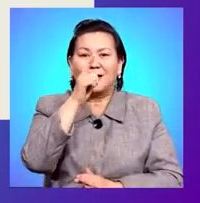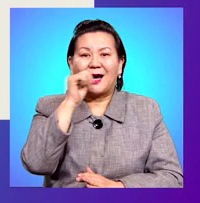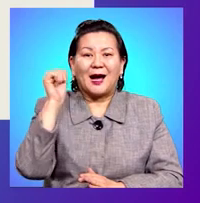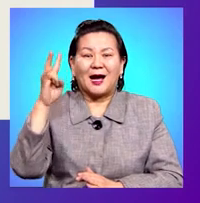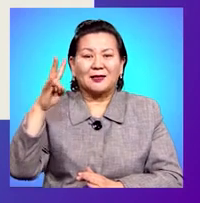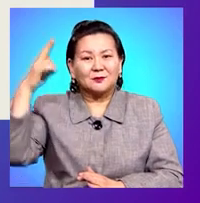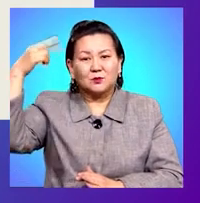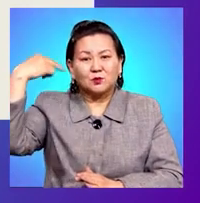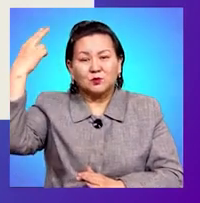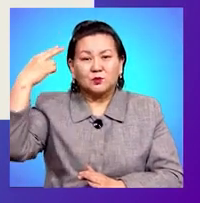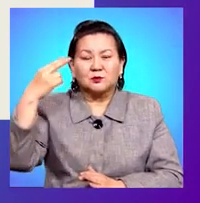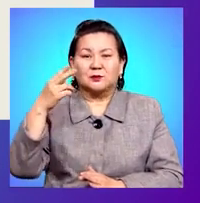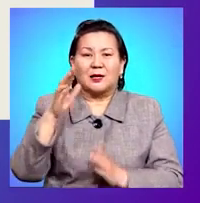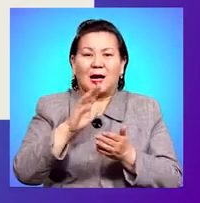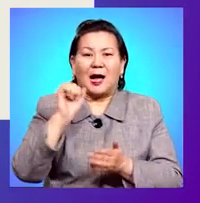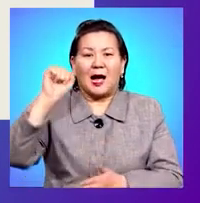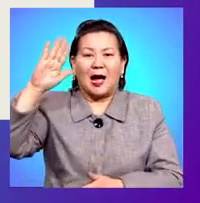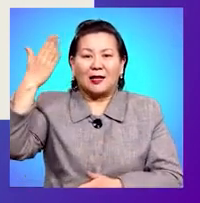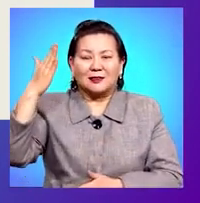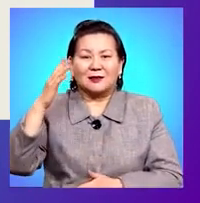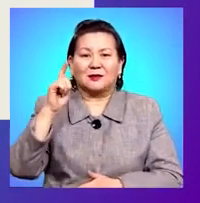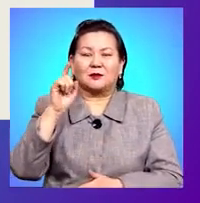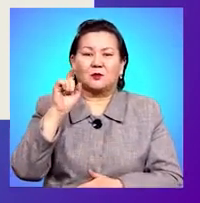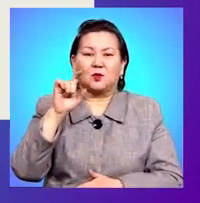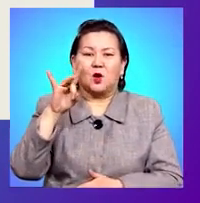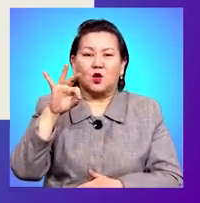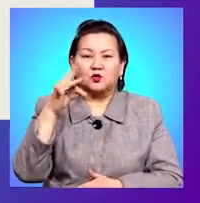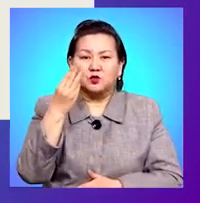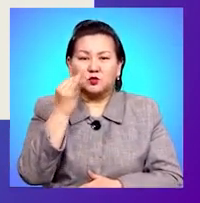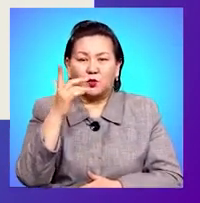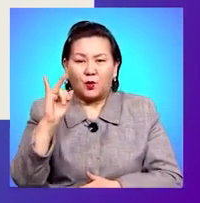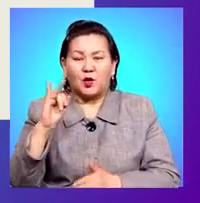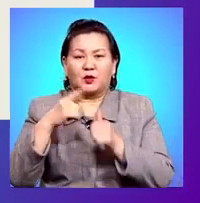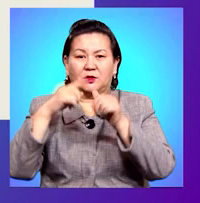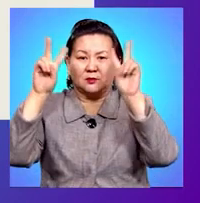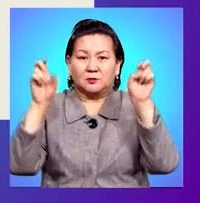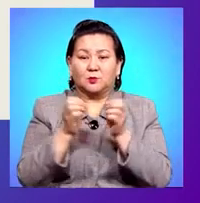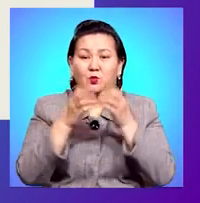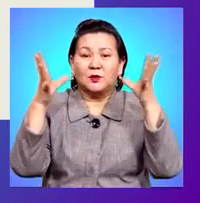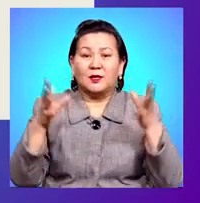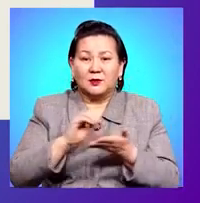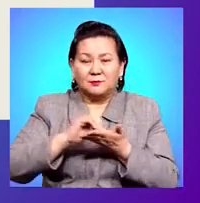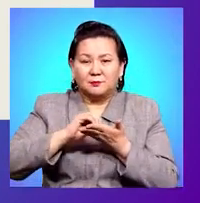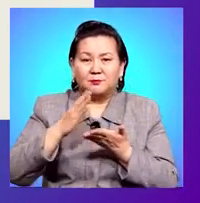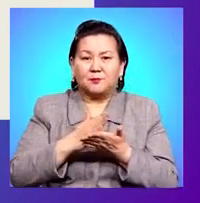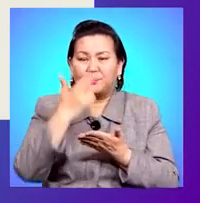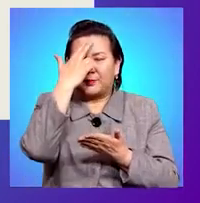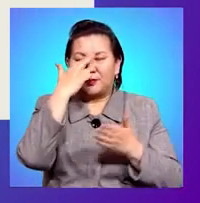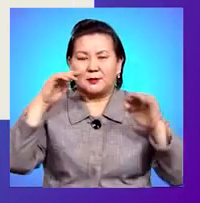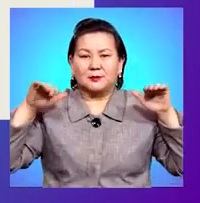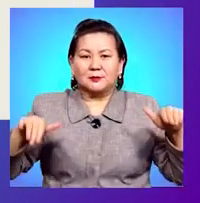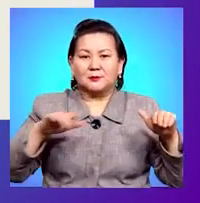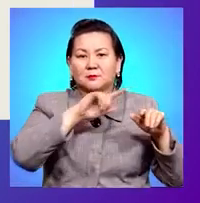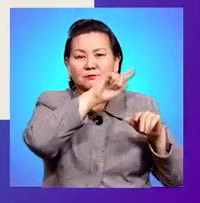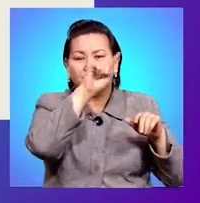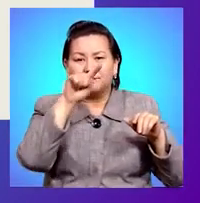цохолыг товчлон хураасан Алтан Товч хэмээх оршихваа гэж энэ бүтээлийг тойрсон байгаа. За Чингис ханаас эхлэн Лэгдэн хааны